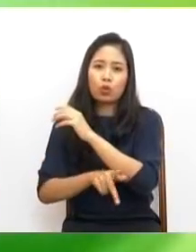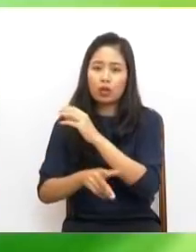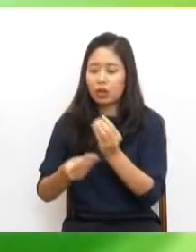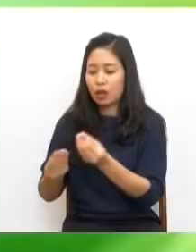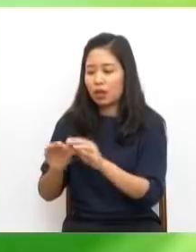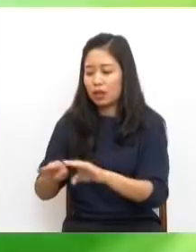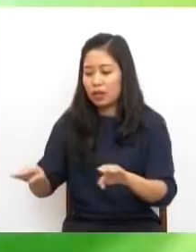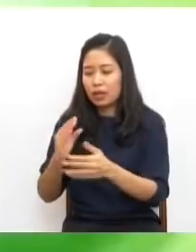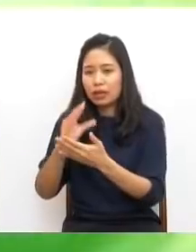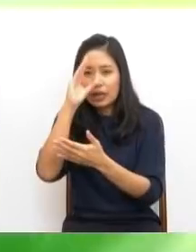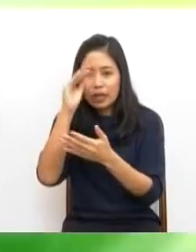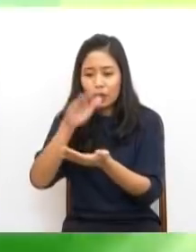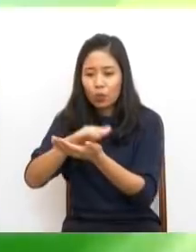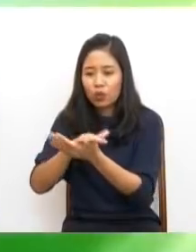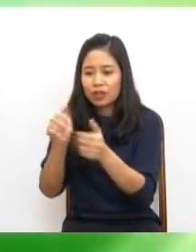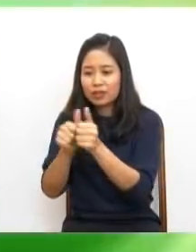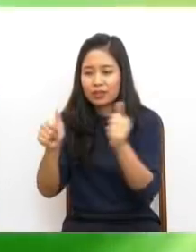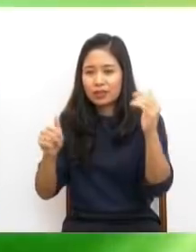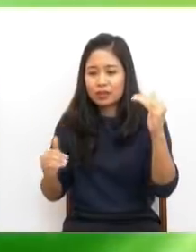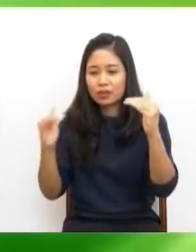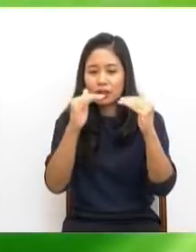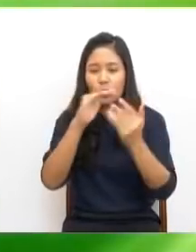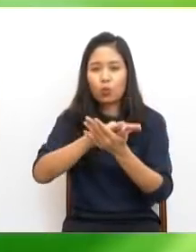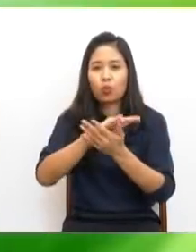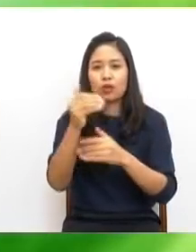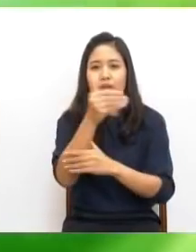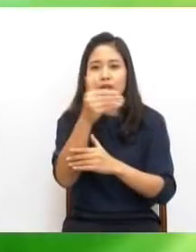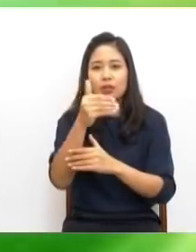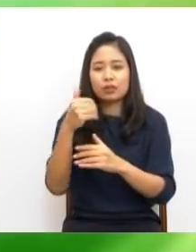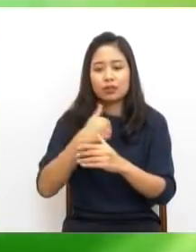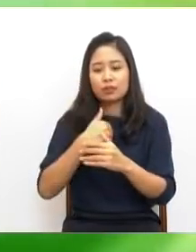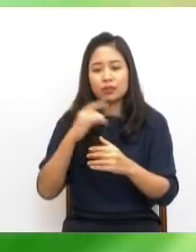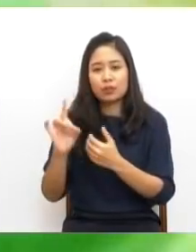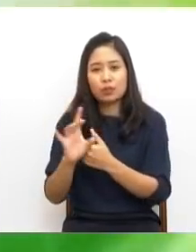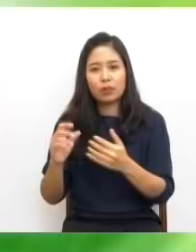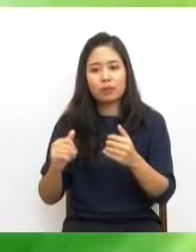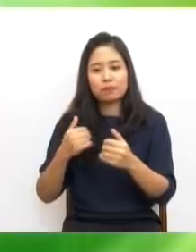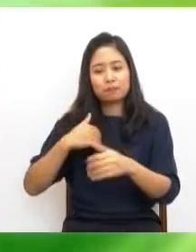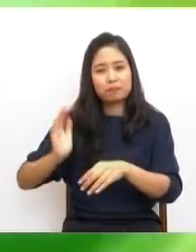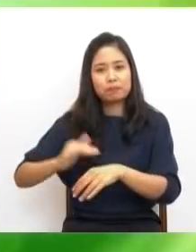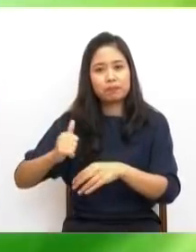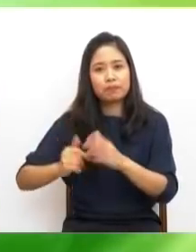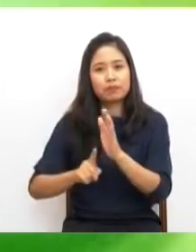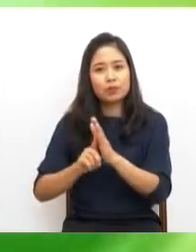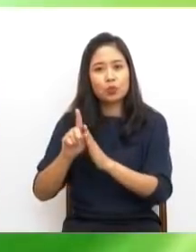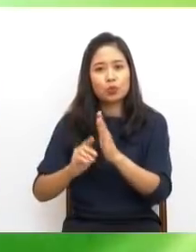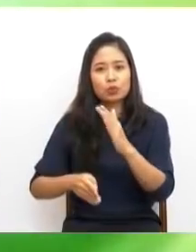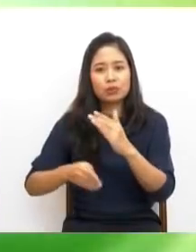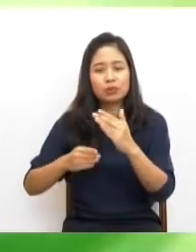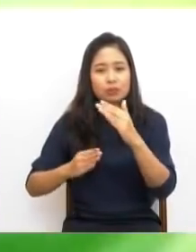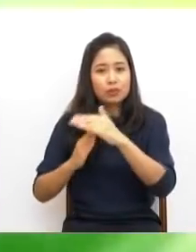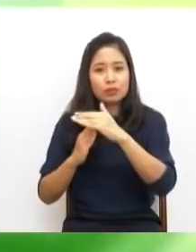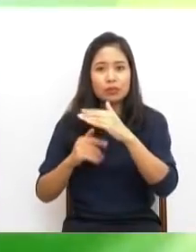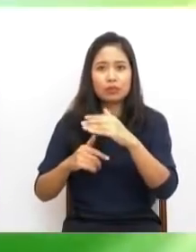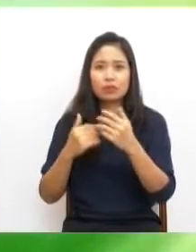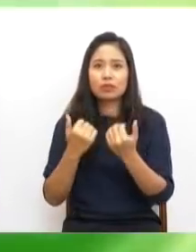งเรียนดีๆแล้วก็จะได้ทำงานในที่มีคุณค่าที่มีเงินเดือนสูงๆซึ่งตรงนี้ผมคิดว่